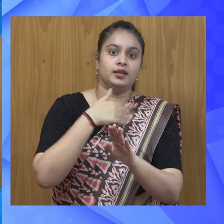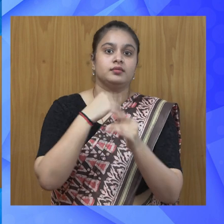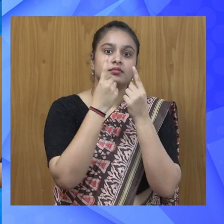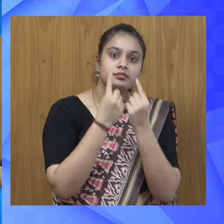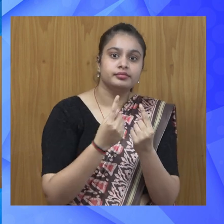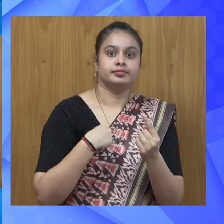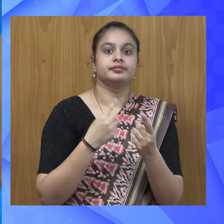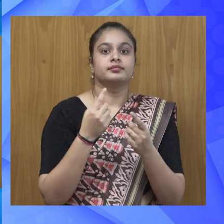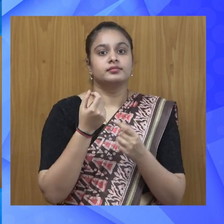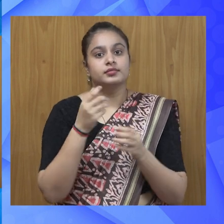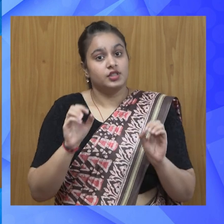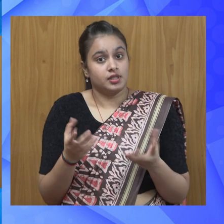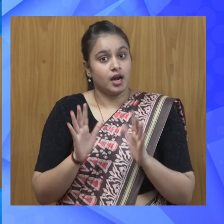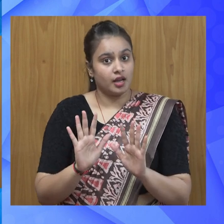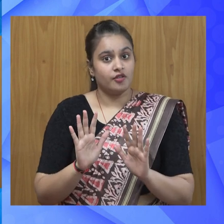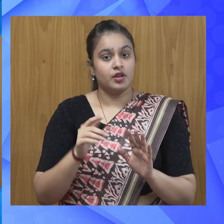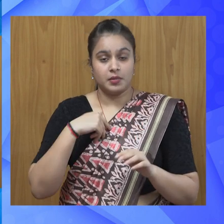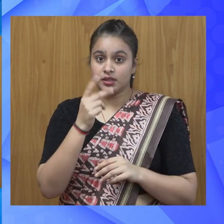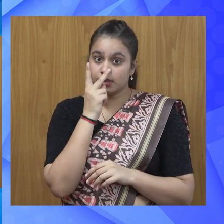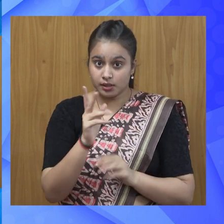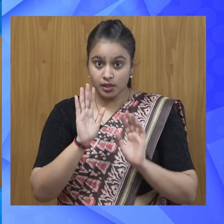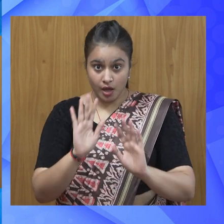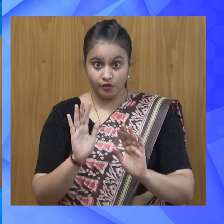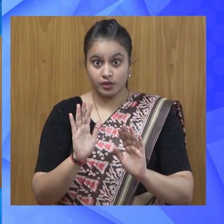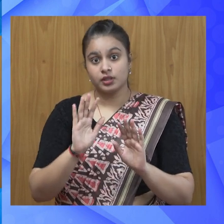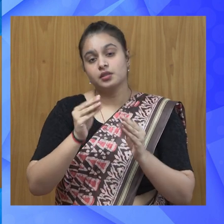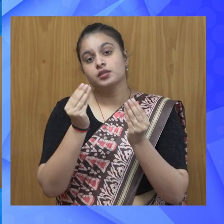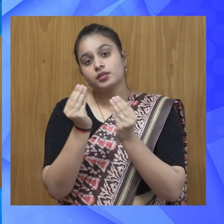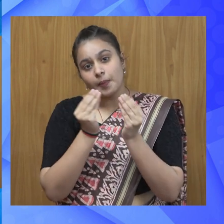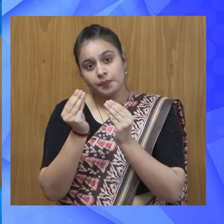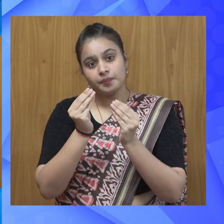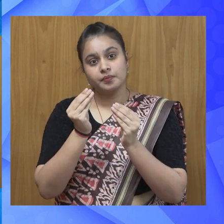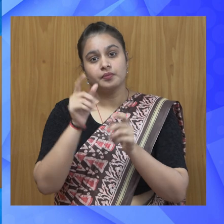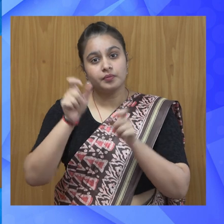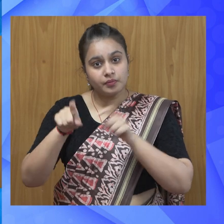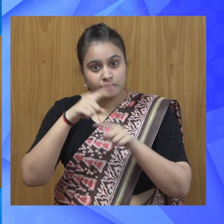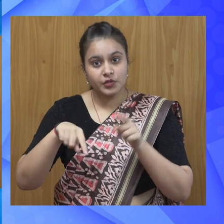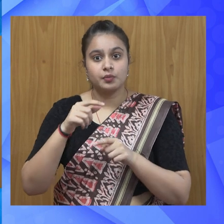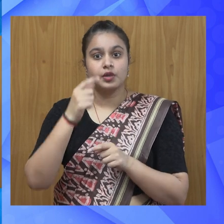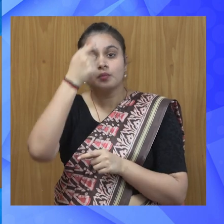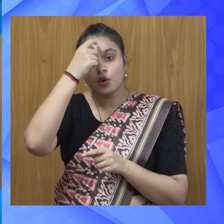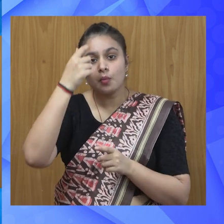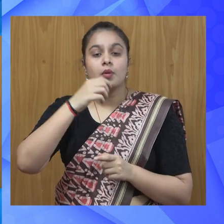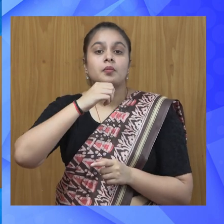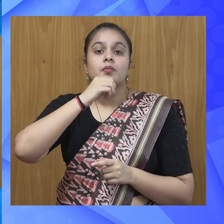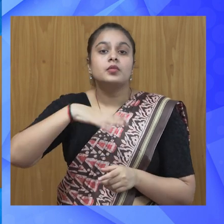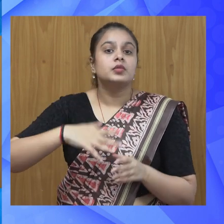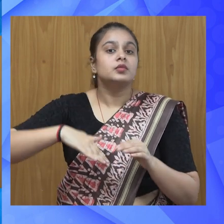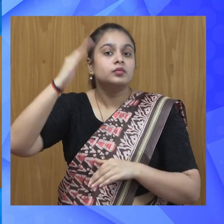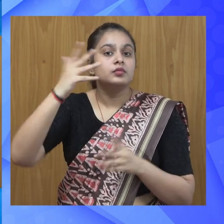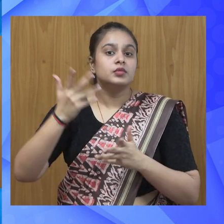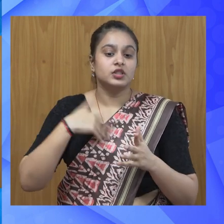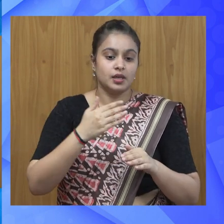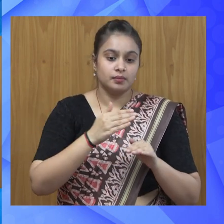देखभाल शुरू कर देनी चाहिए, और ये देखा गया है कि काफी प्रतिशत जो प्रॉब्लम जो अडल्ट की होती है वो बचपन